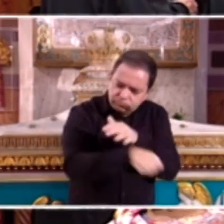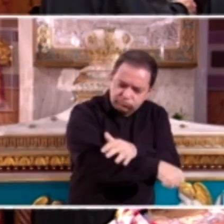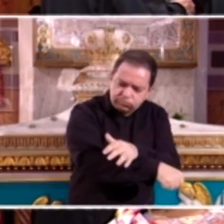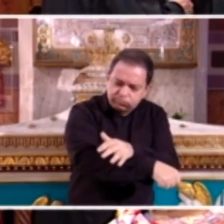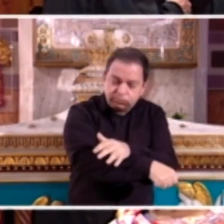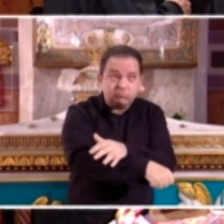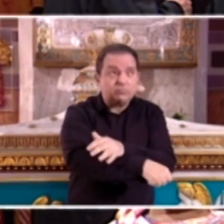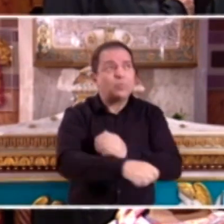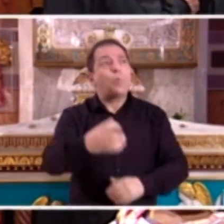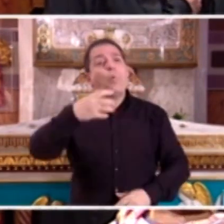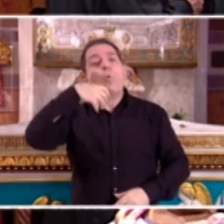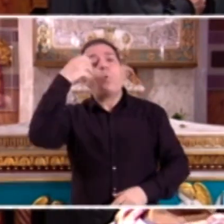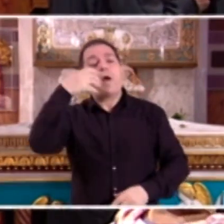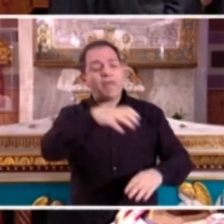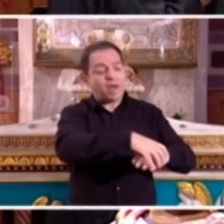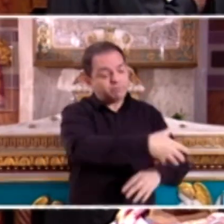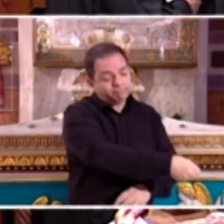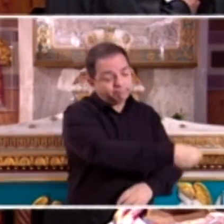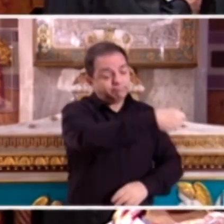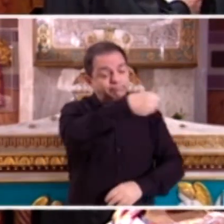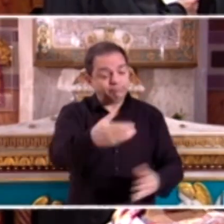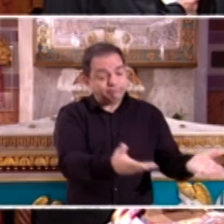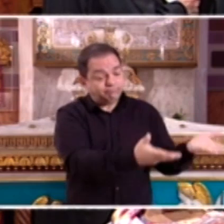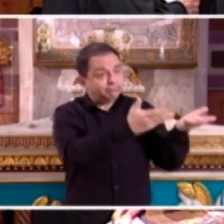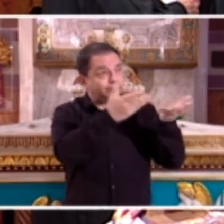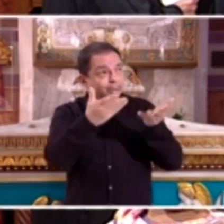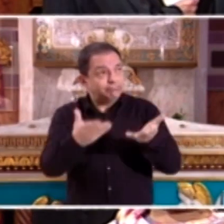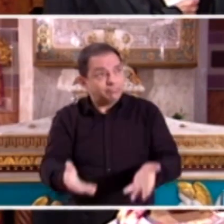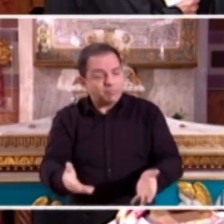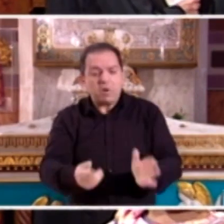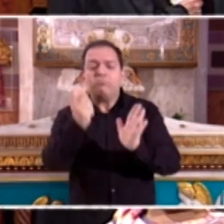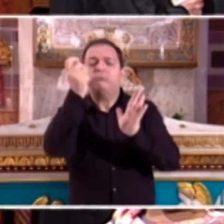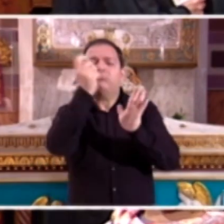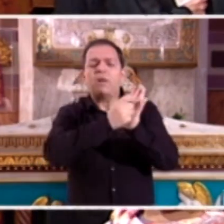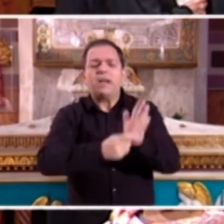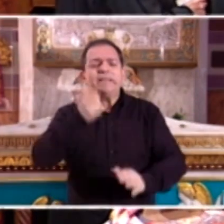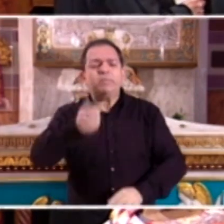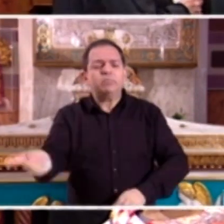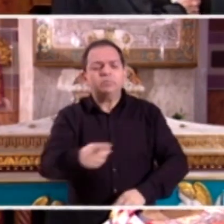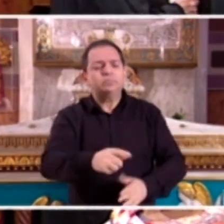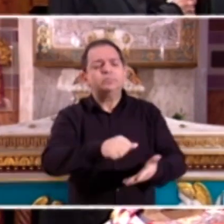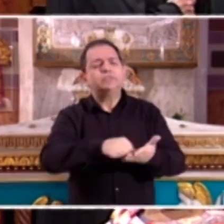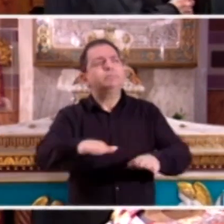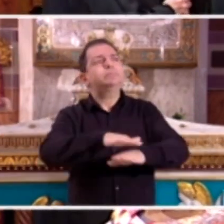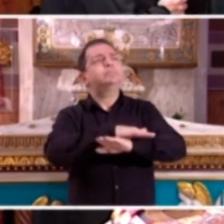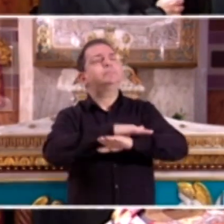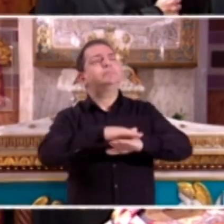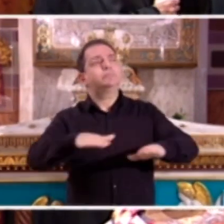νυγμαλώτισε, ο αδάμανα γέκλητε, η κατάρα